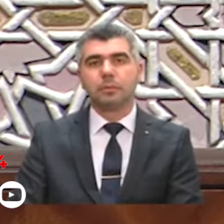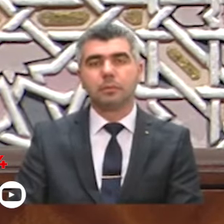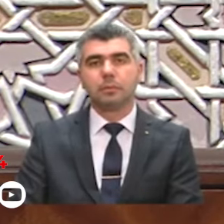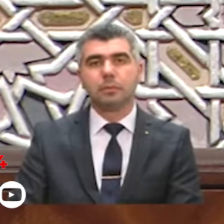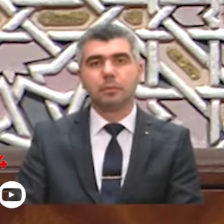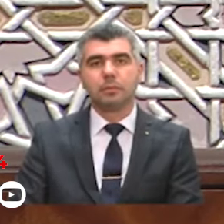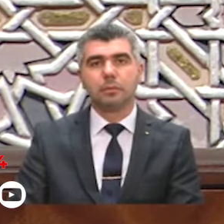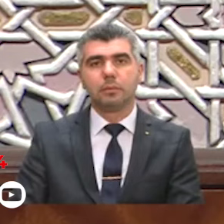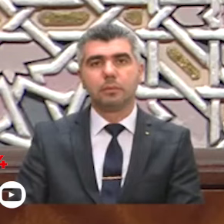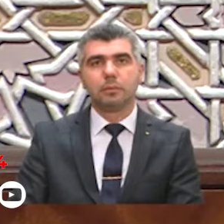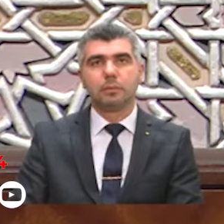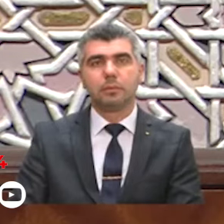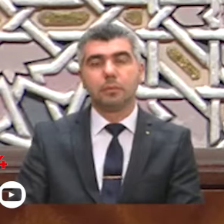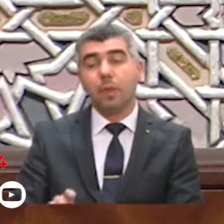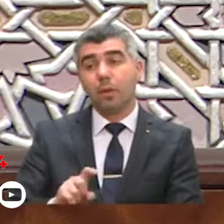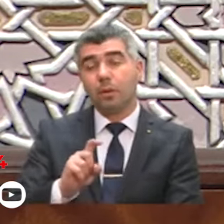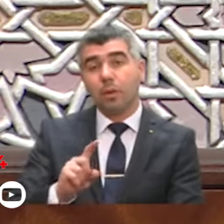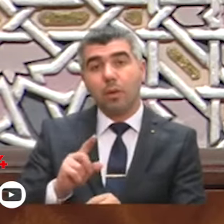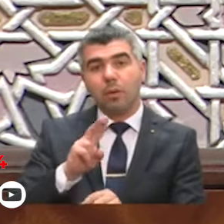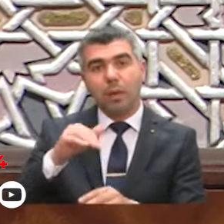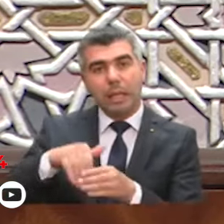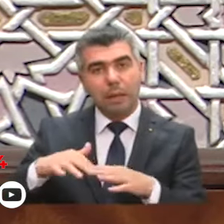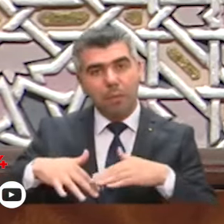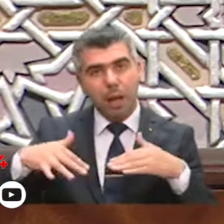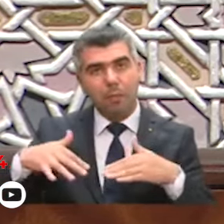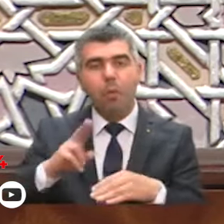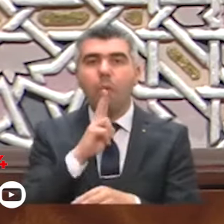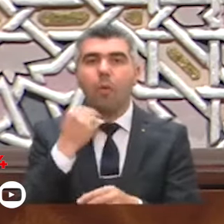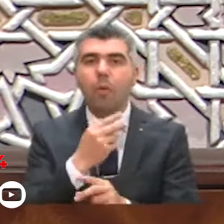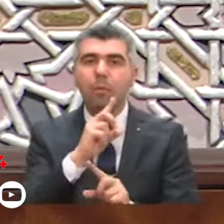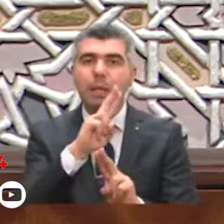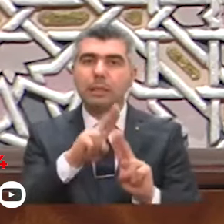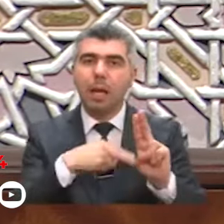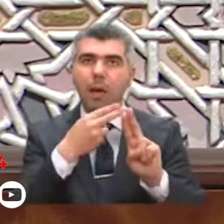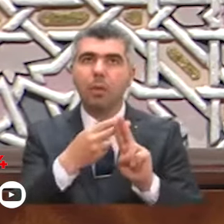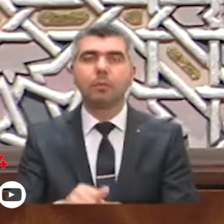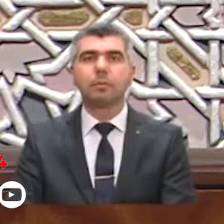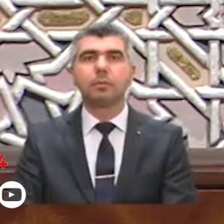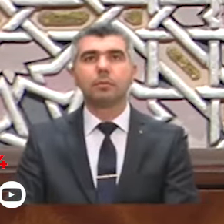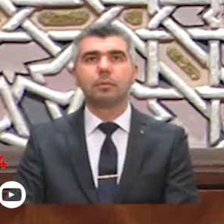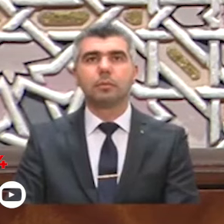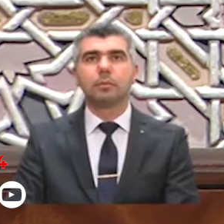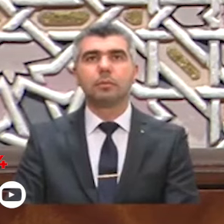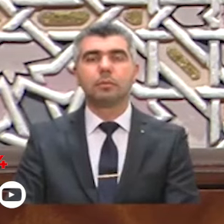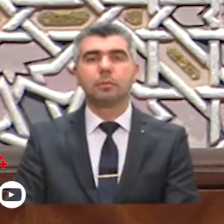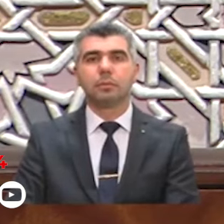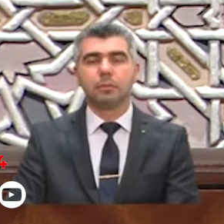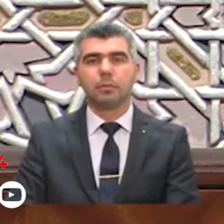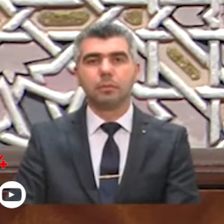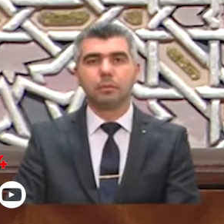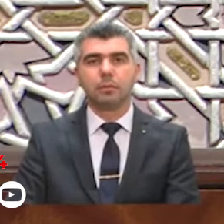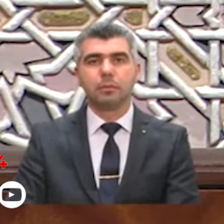واش بغيتي تلعب الادوار كلها؟ كاين نائب وكاين حكومه، هذا دابا غير تشويش مجاني. اسيد سيب الله